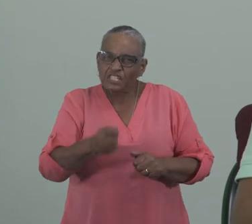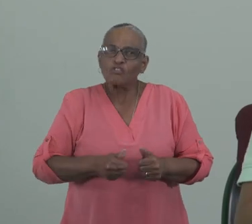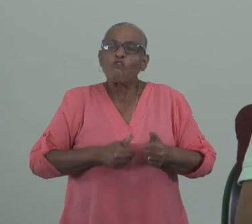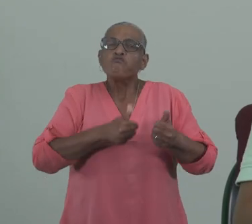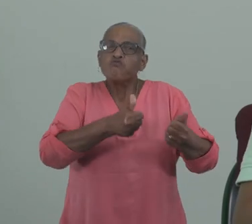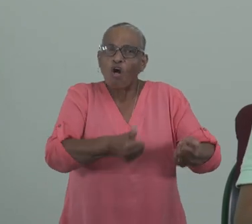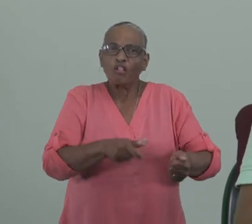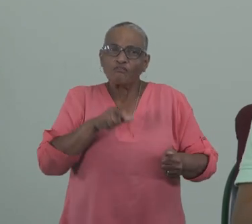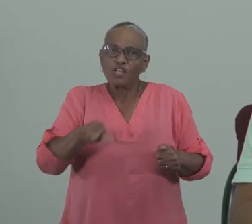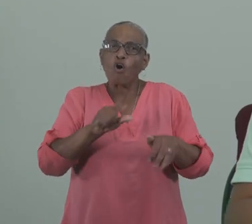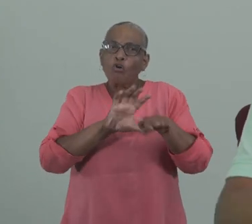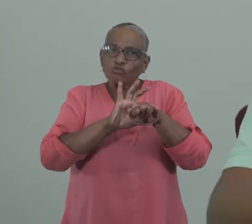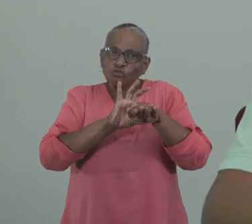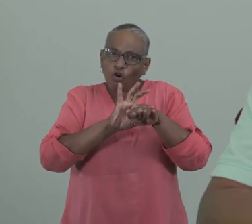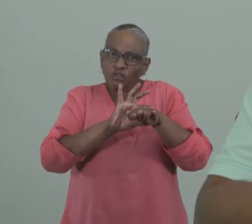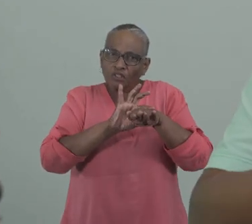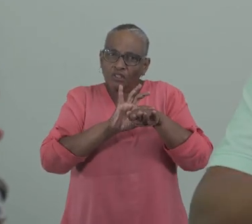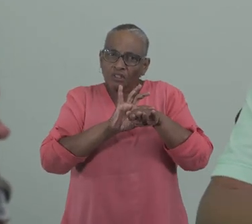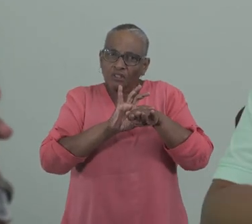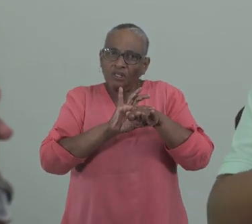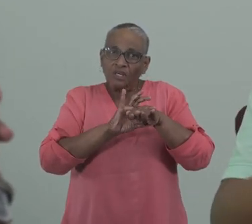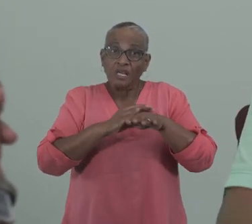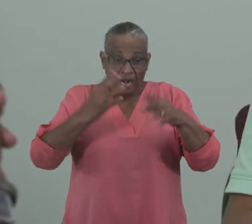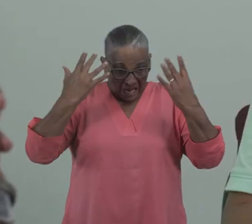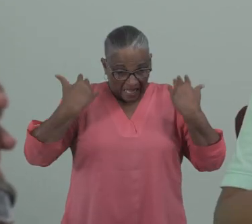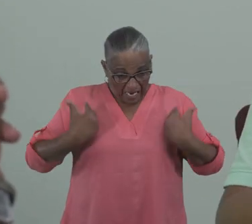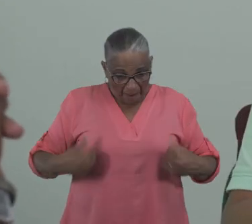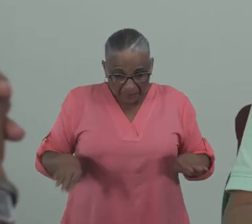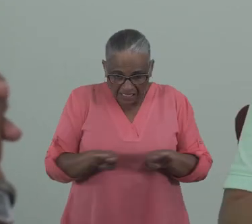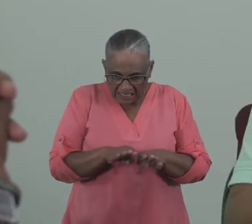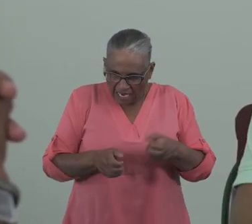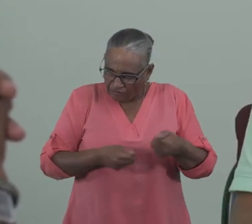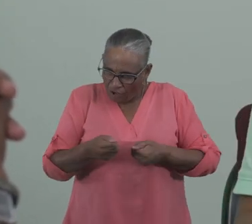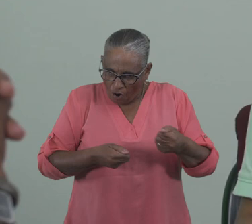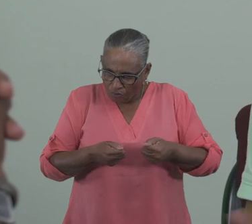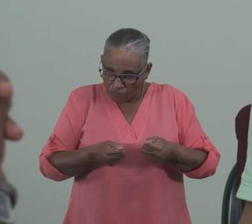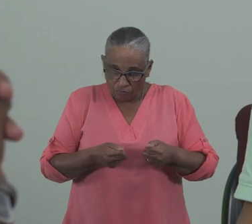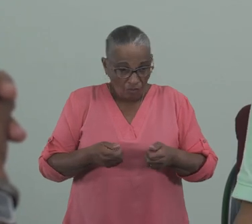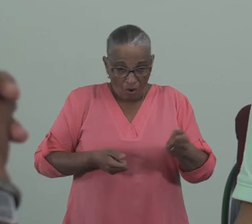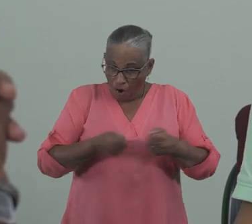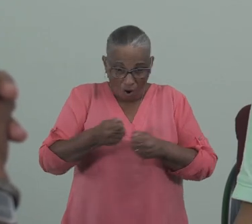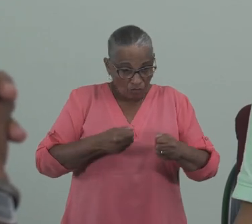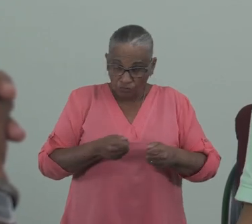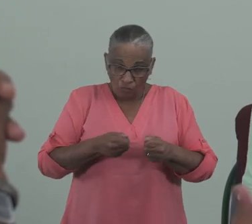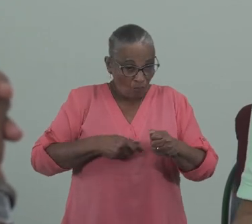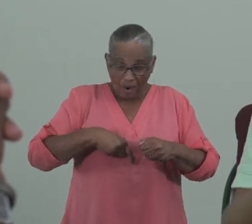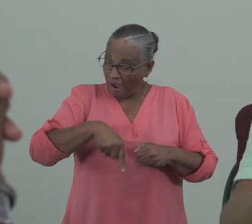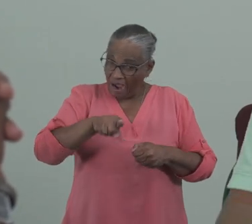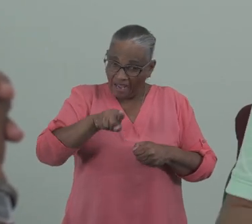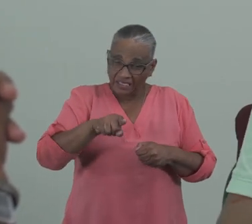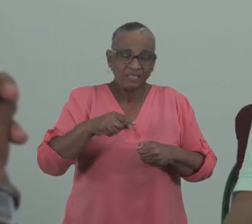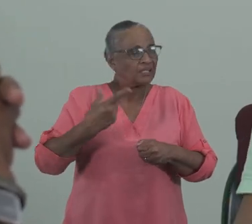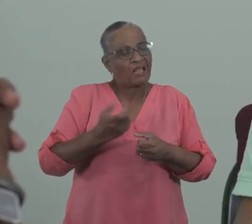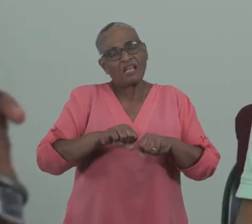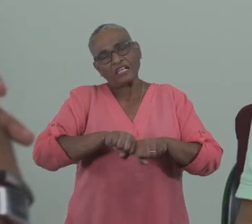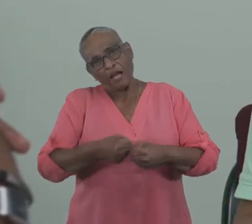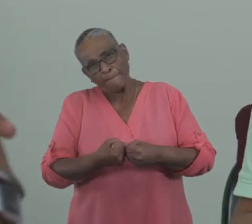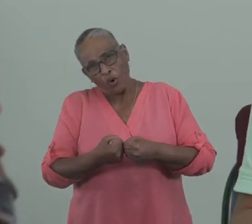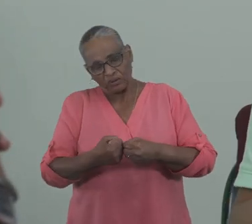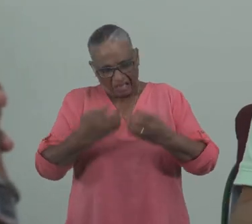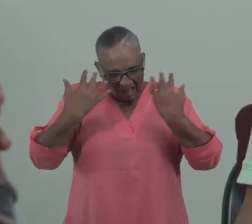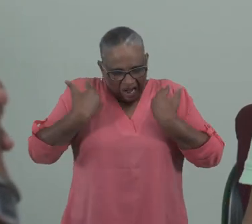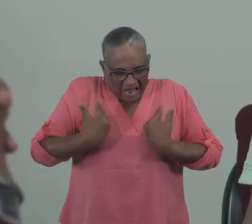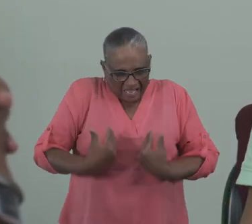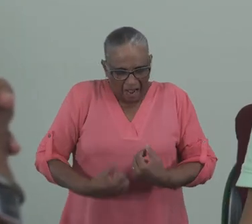geven. Daarnaast is China lekker wat wagi. Als je niet rijdt, wagi, wagi broken toe. Je lichaam moet bewegen, je